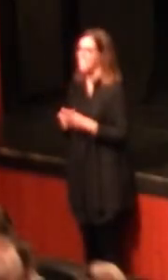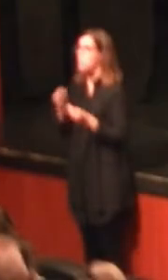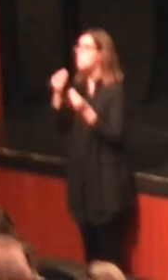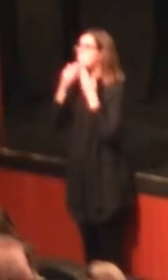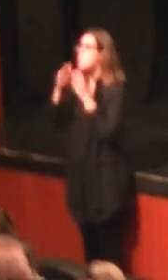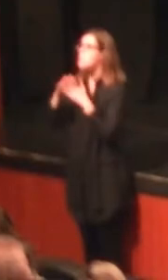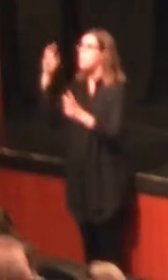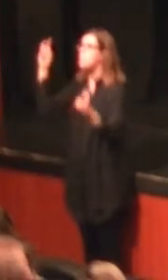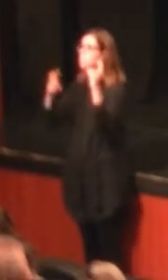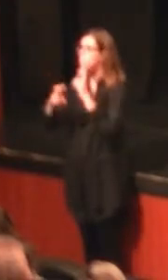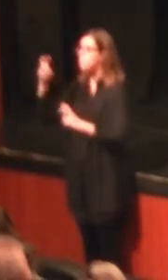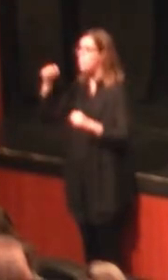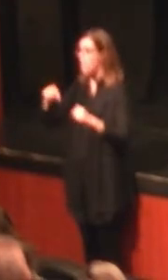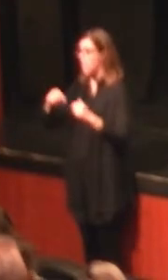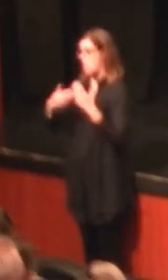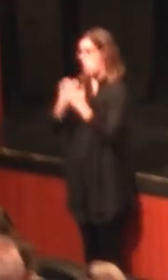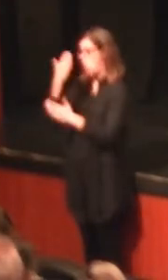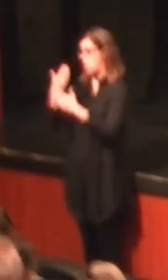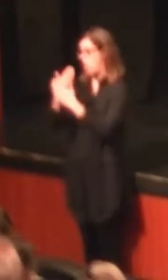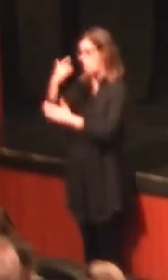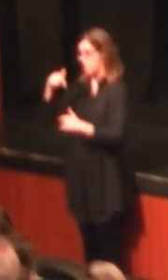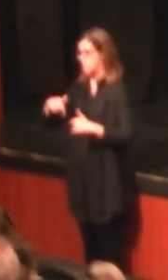Gràcies per venir a aquesta jornada,